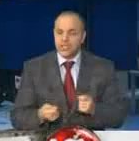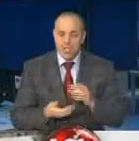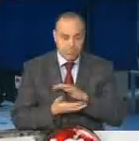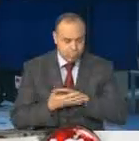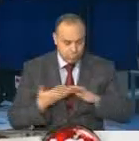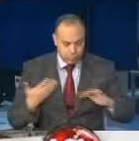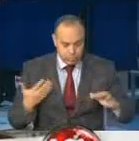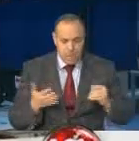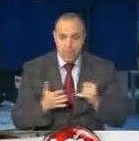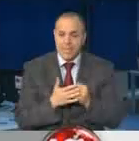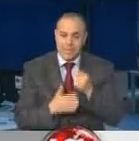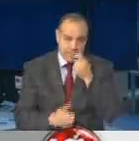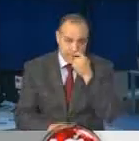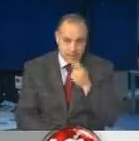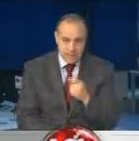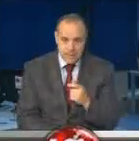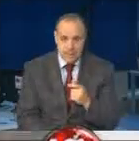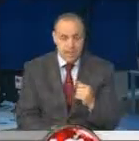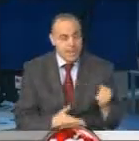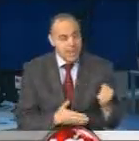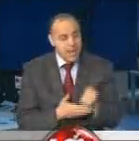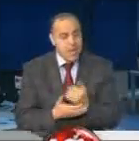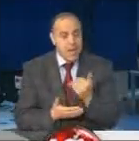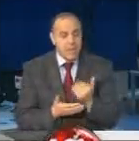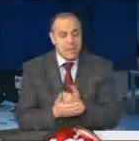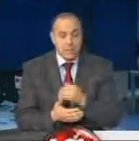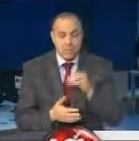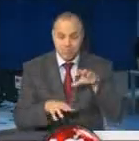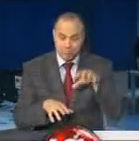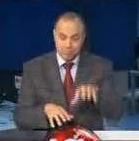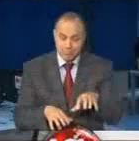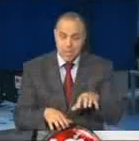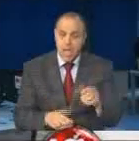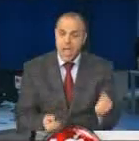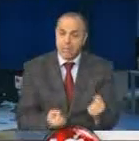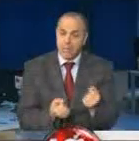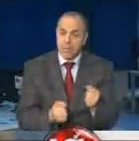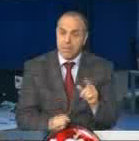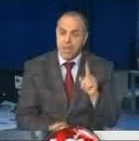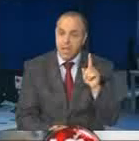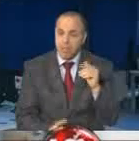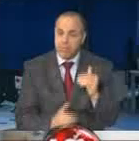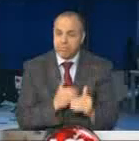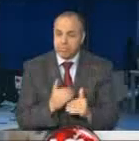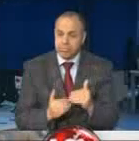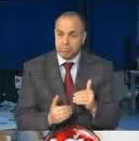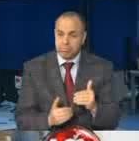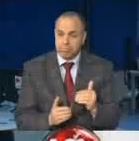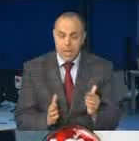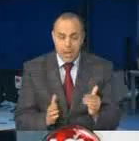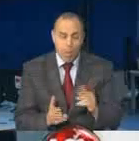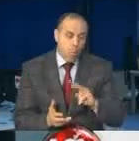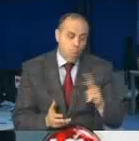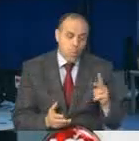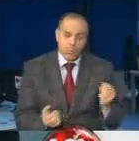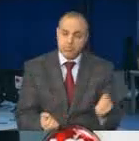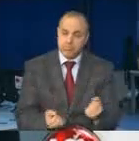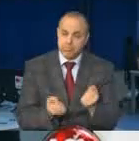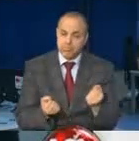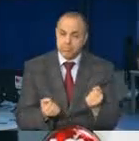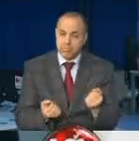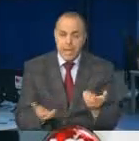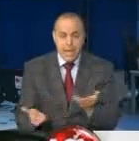النسيج بقصر هلال دعامتا لاقتصاد المحلي للمدينة نمت بفضلهما قطاعات أخرى